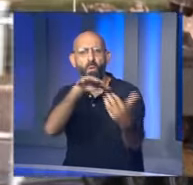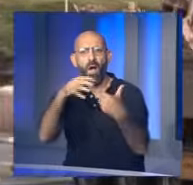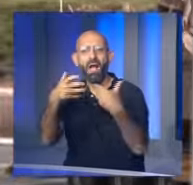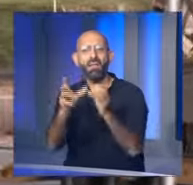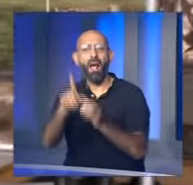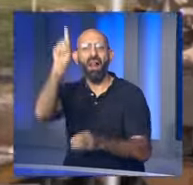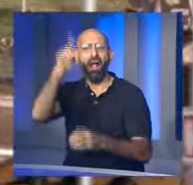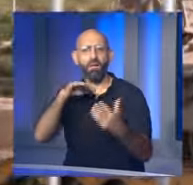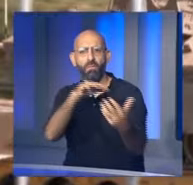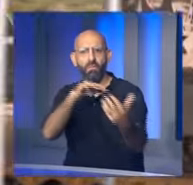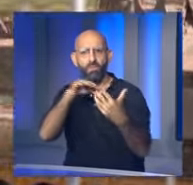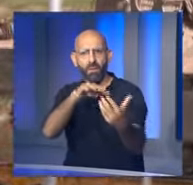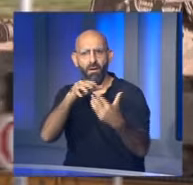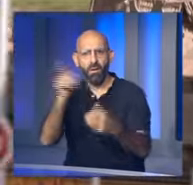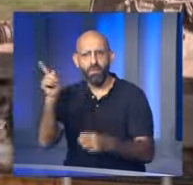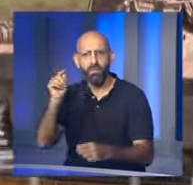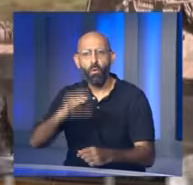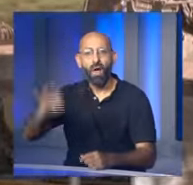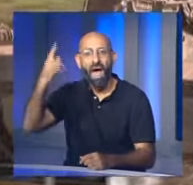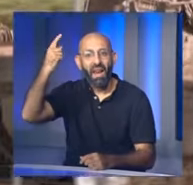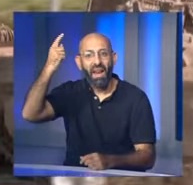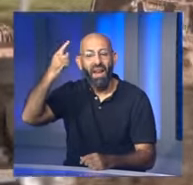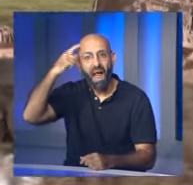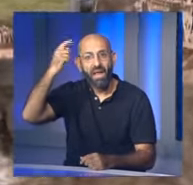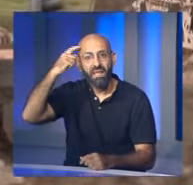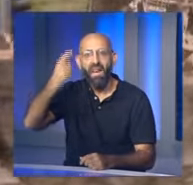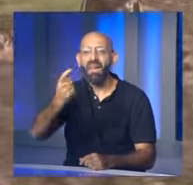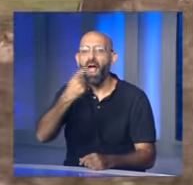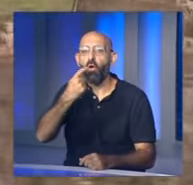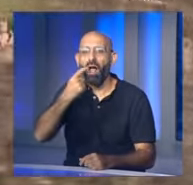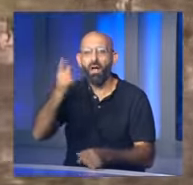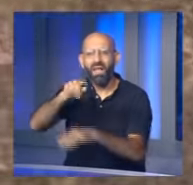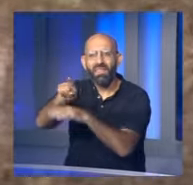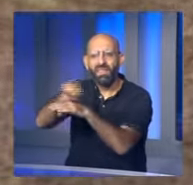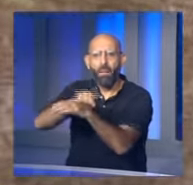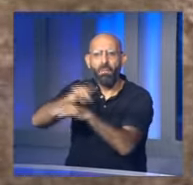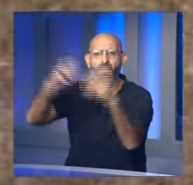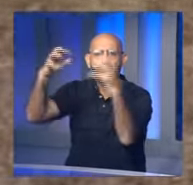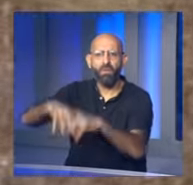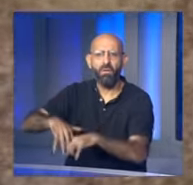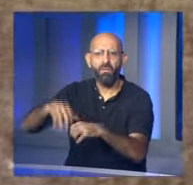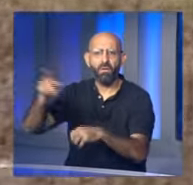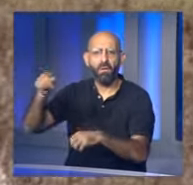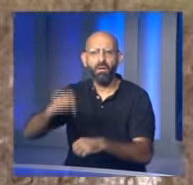جنوب لبنان حزب الله افاد انه تصدى للقوه الاسرائيليه المتوغلة